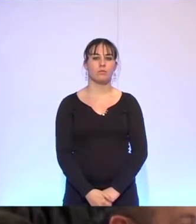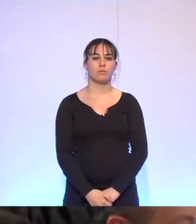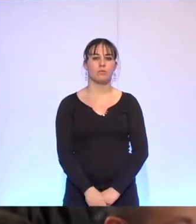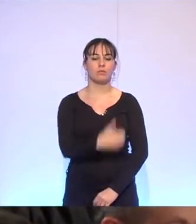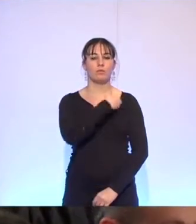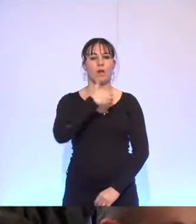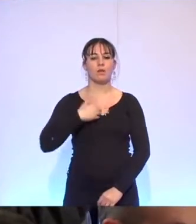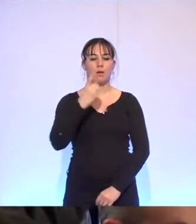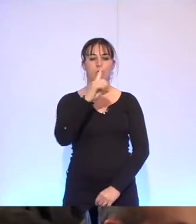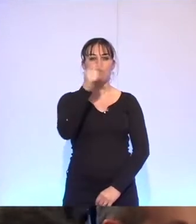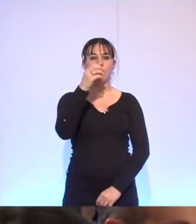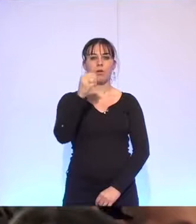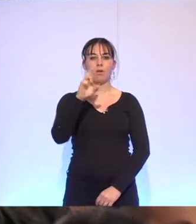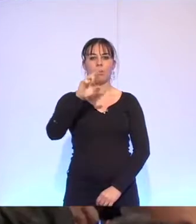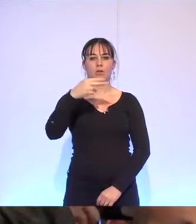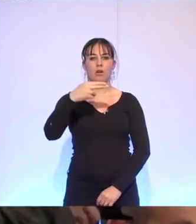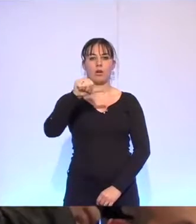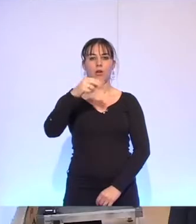Mireille Dornano.